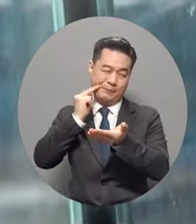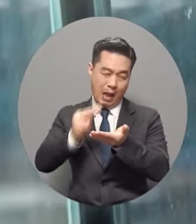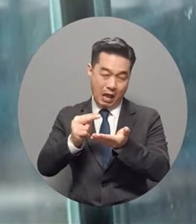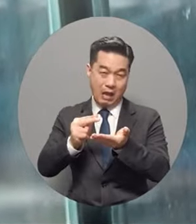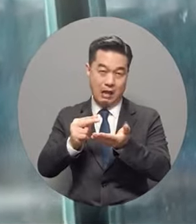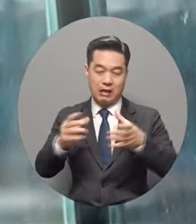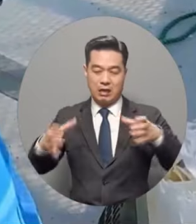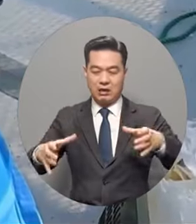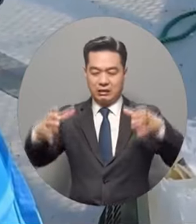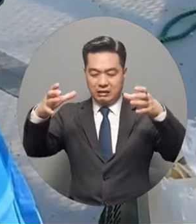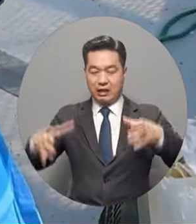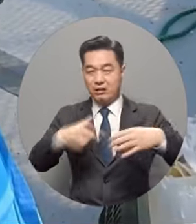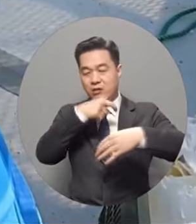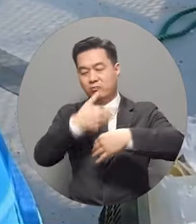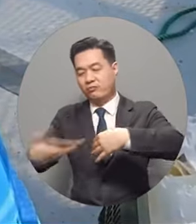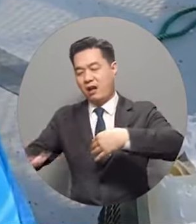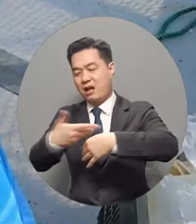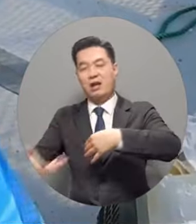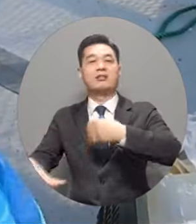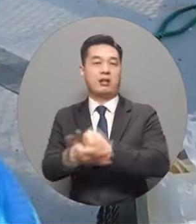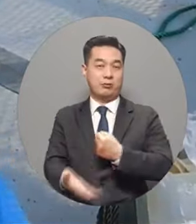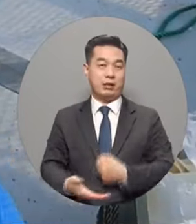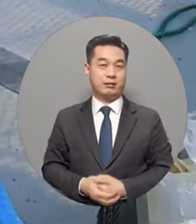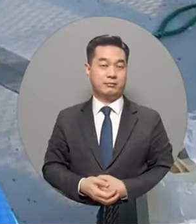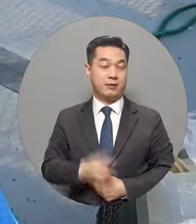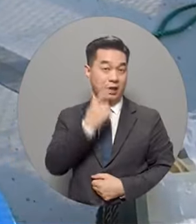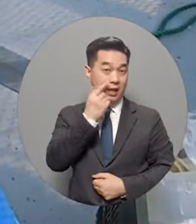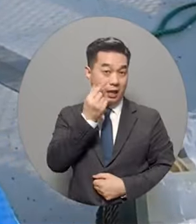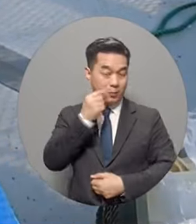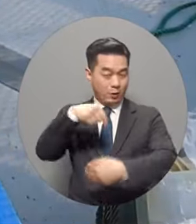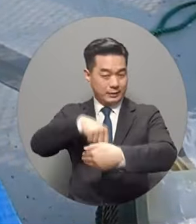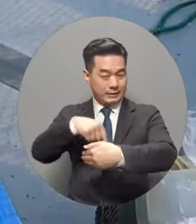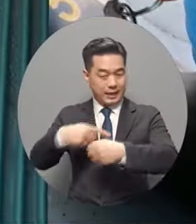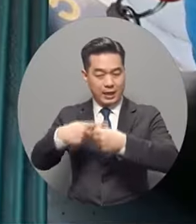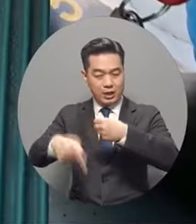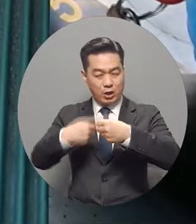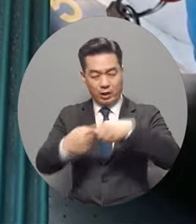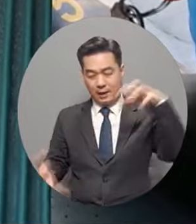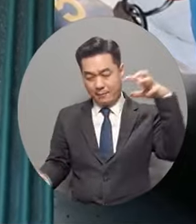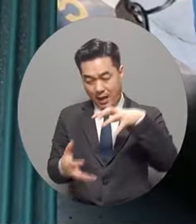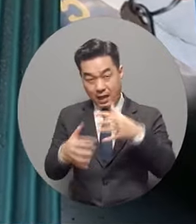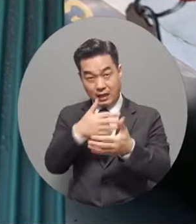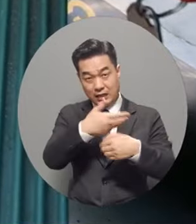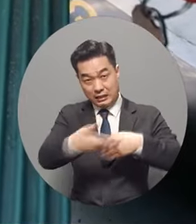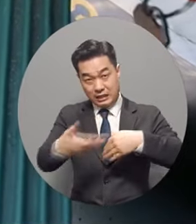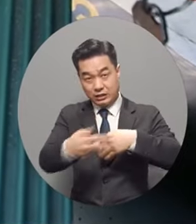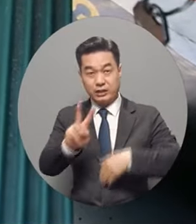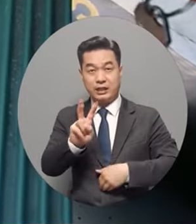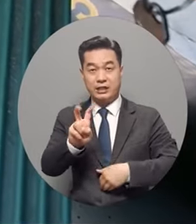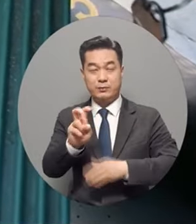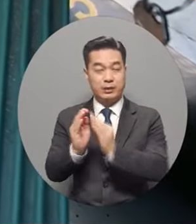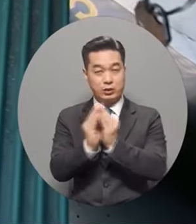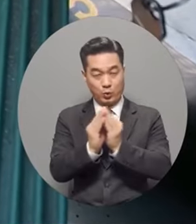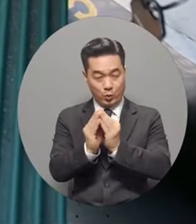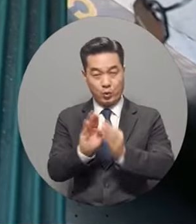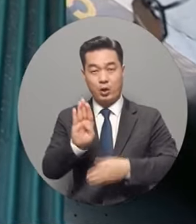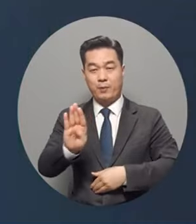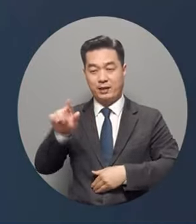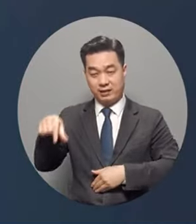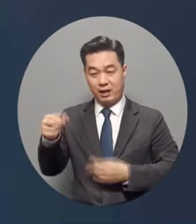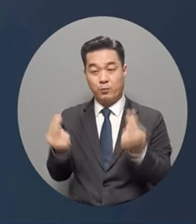탱크들을 처리하기 때문입니다. 그러나 일본 자체 연간 방류 기준인 22조 베크렐보다는 낮은